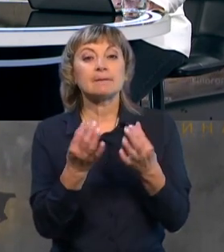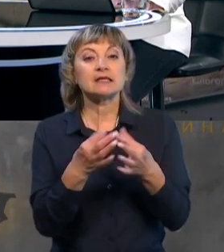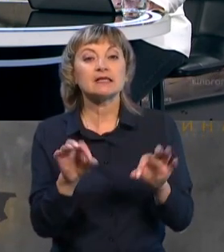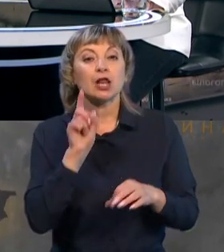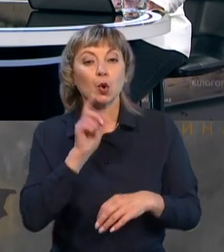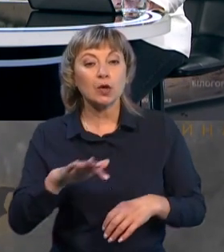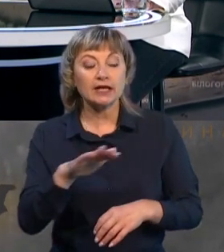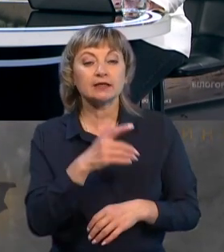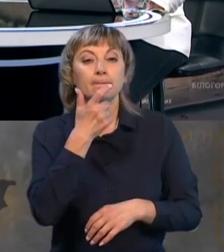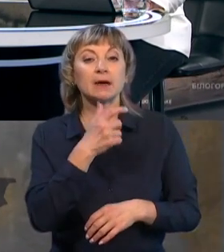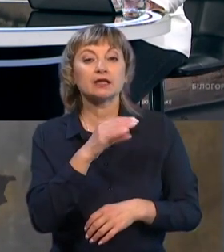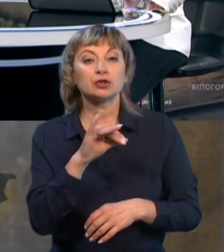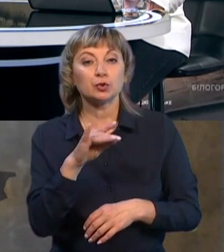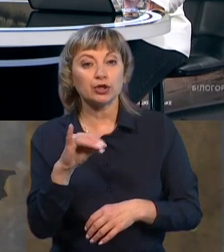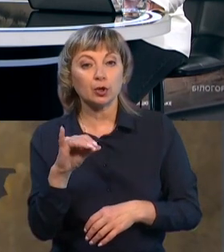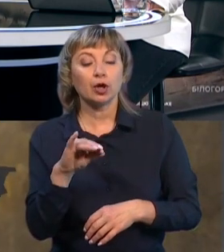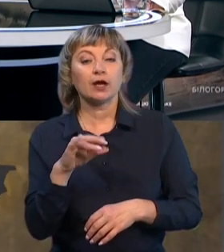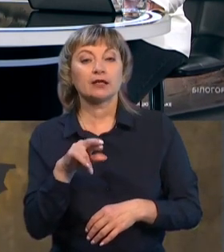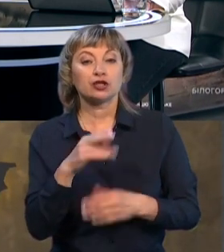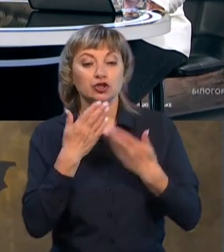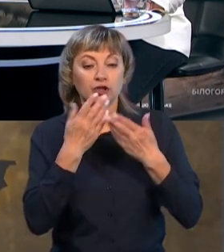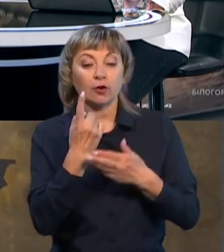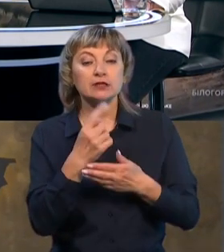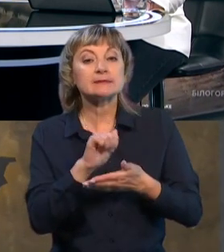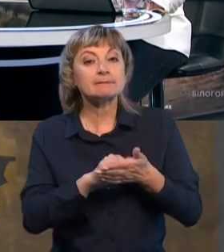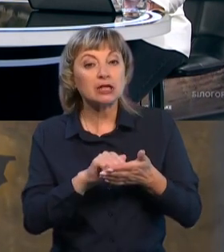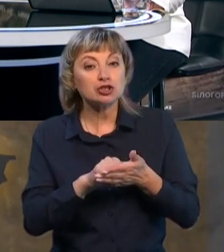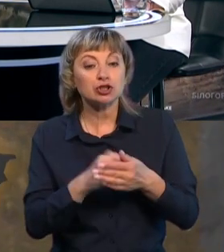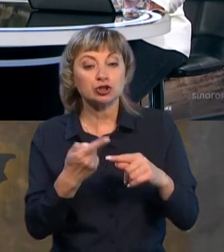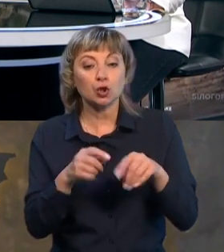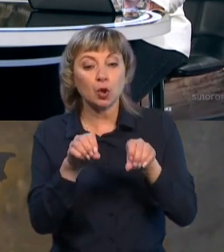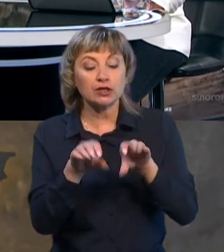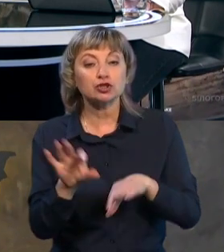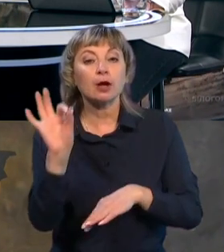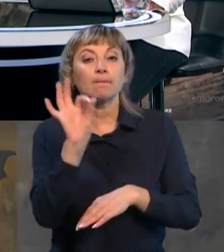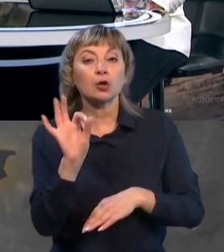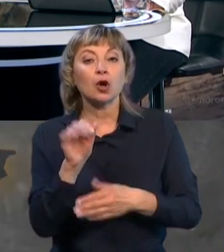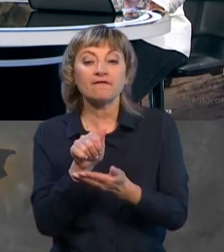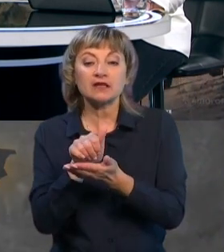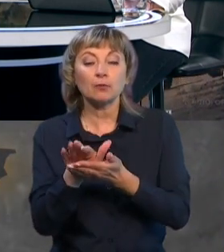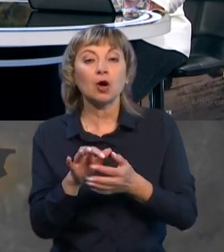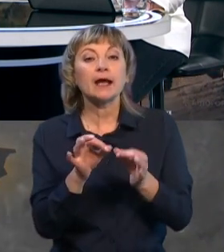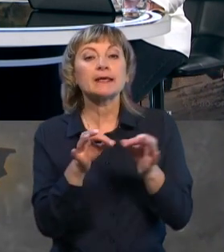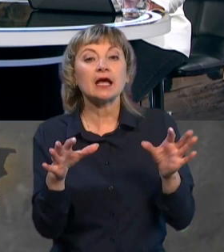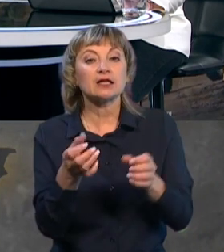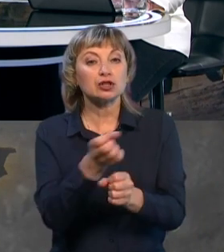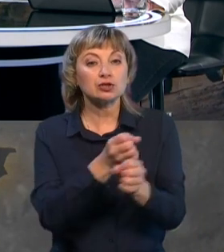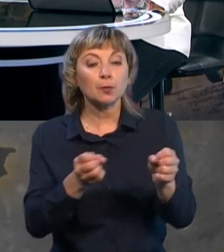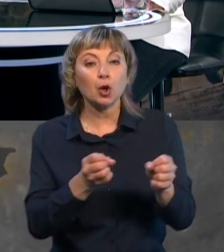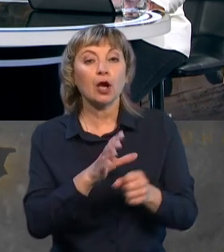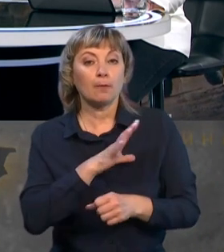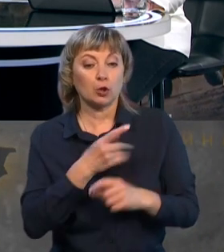пане Юрію Я читав що одним із причин цього рішення про відмову від ядерної зброї було